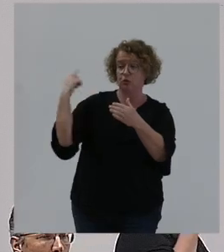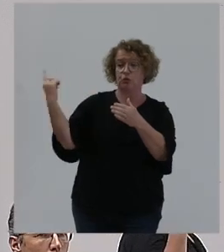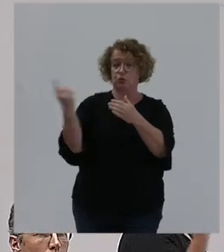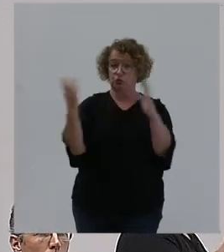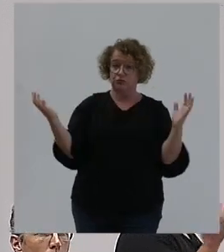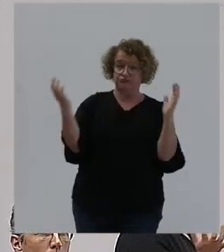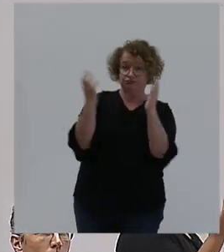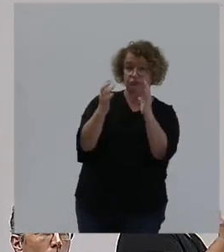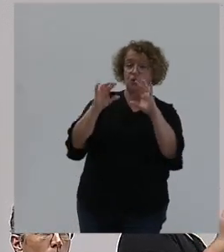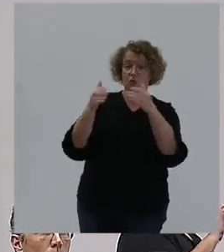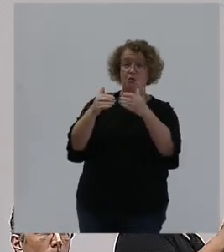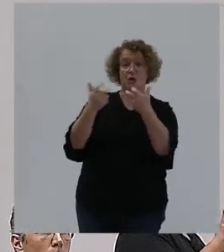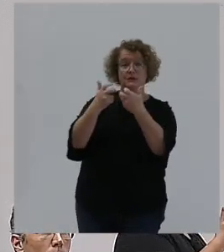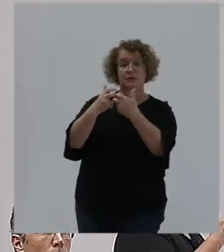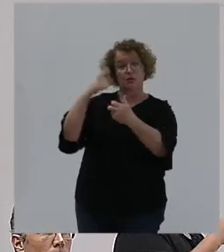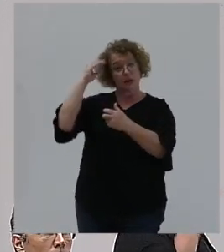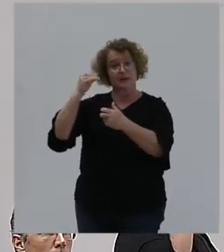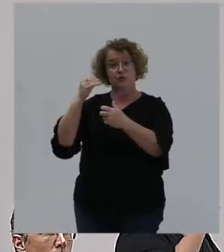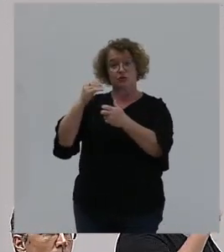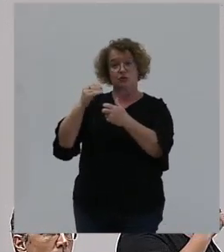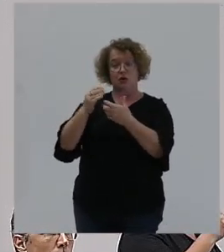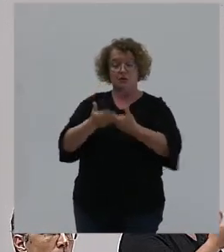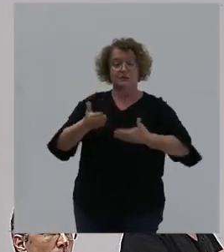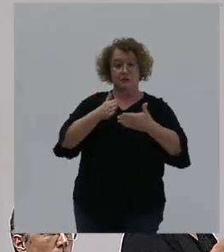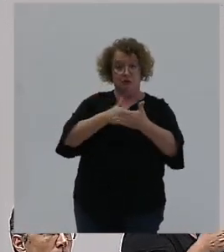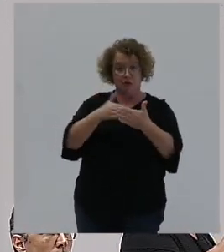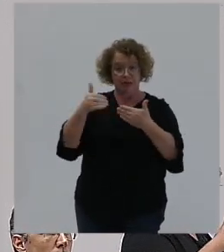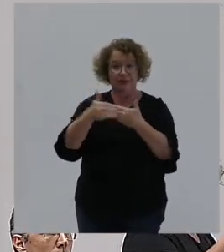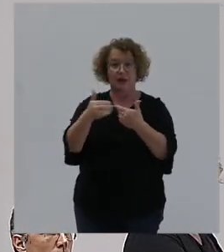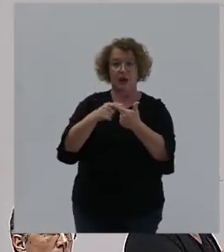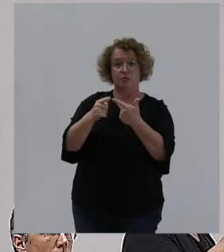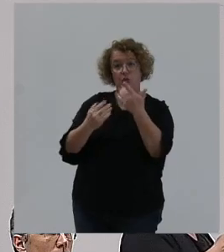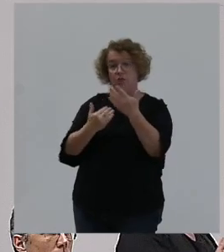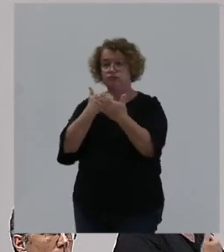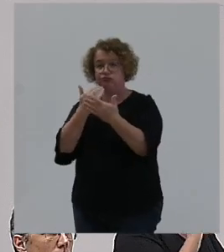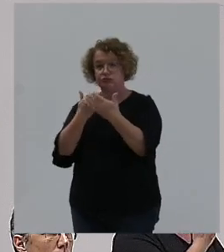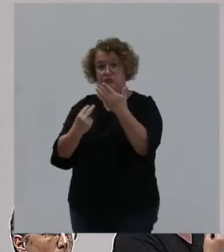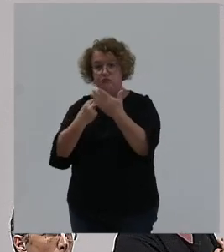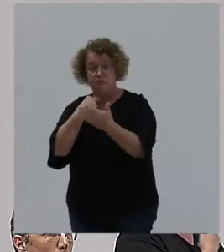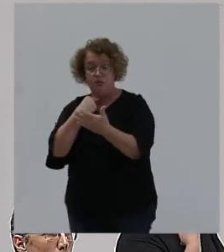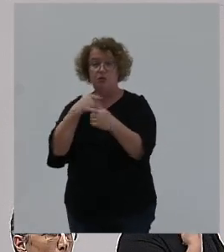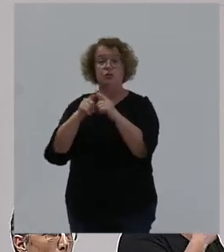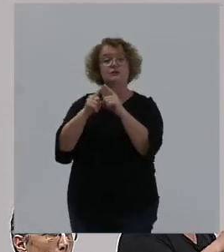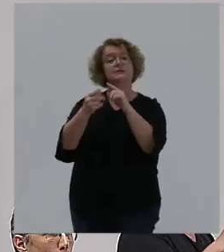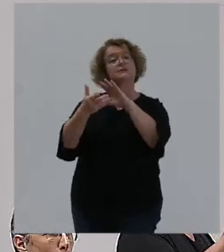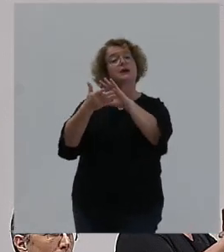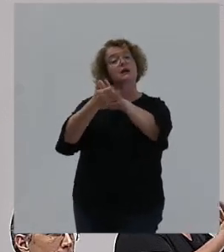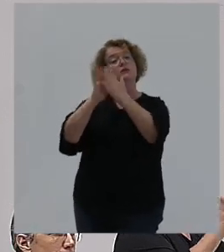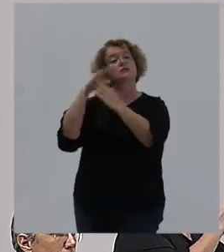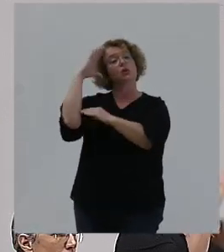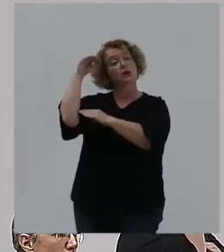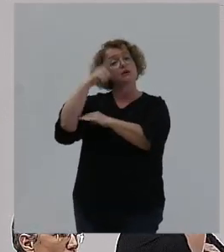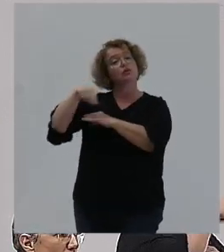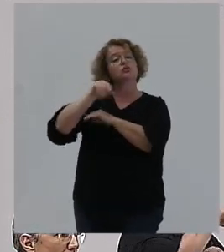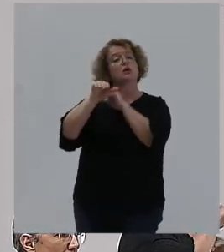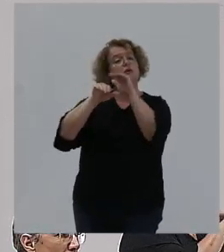les situations des étudiants empêchés, des étudiants en situation de handicap, et s'appuyer sur le savoir-faire des associations étudiantes qui ont